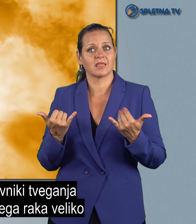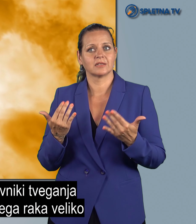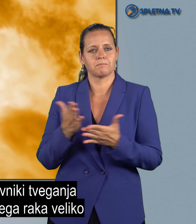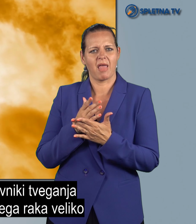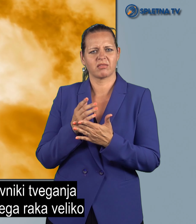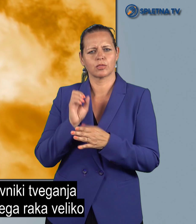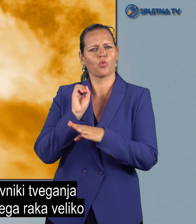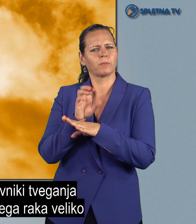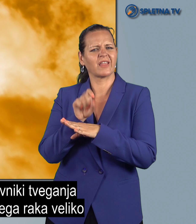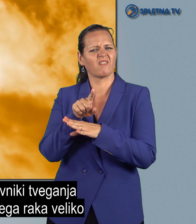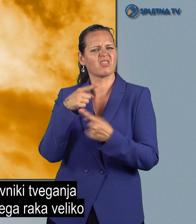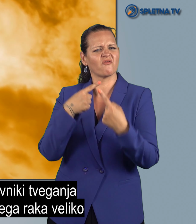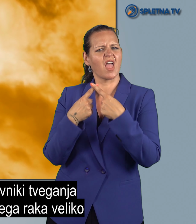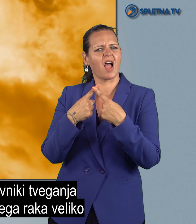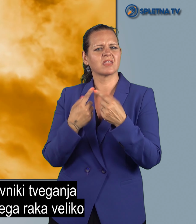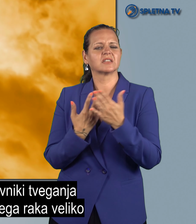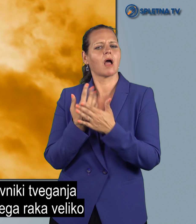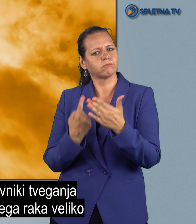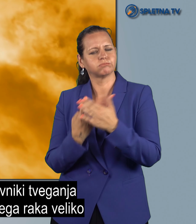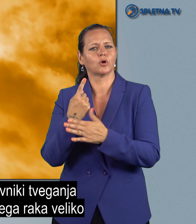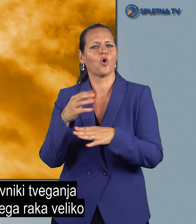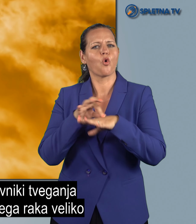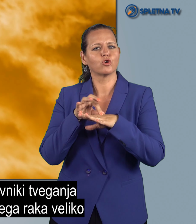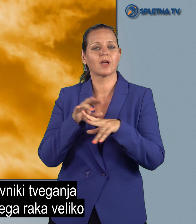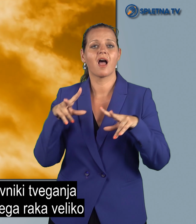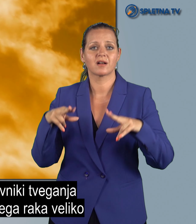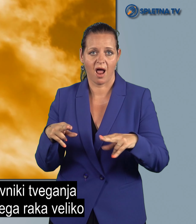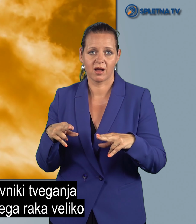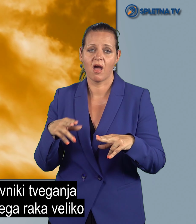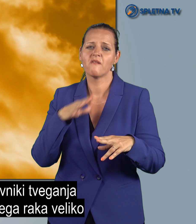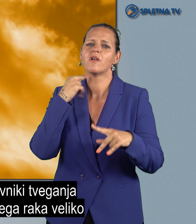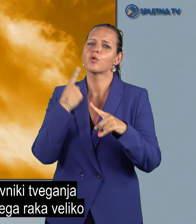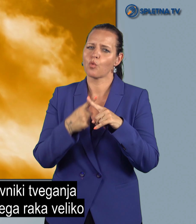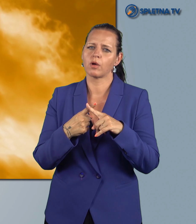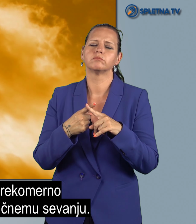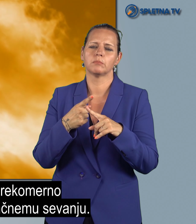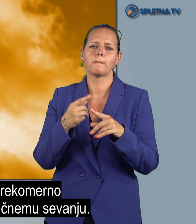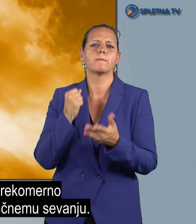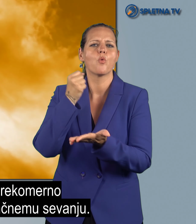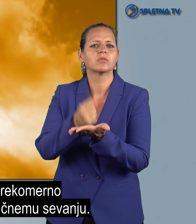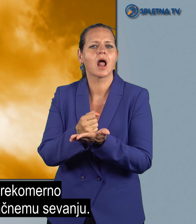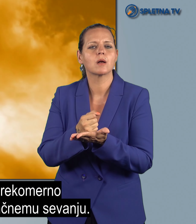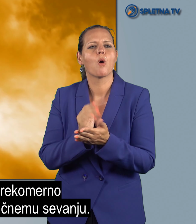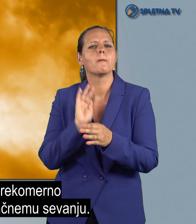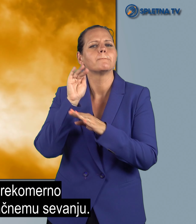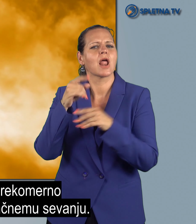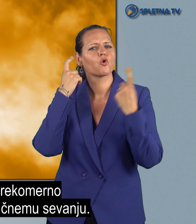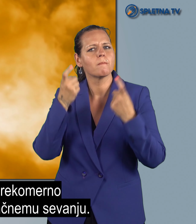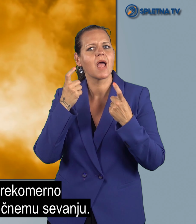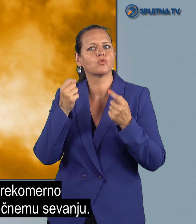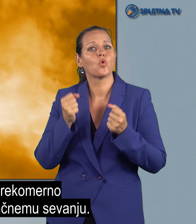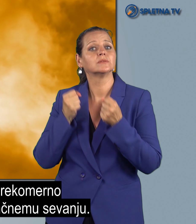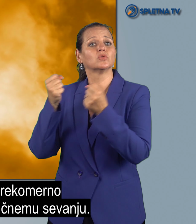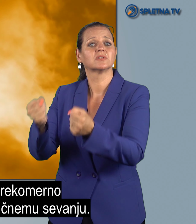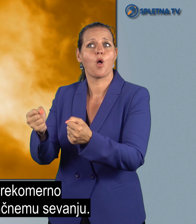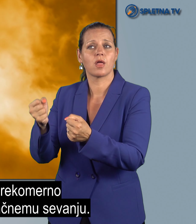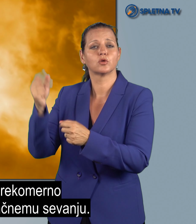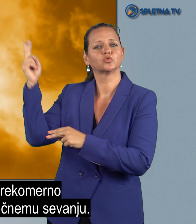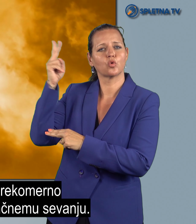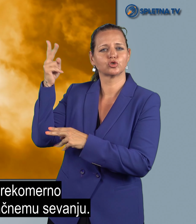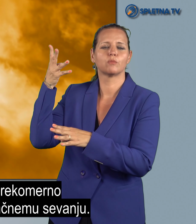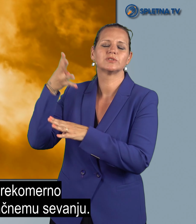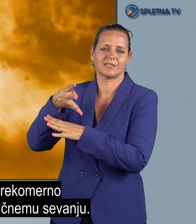Danes med dejavniki tveganja za nastanek kožnega raka veliko poudarjamo prekomerno izpostavljenost sončnemu